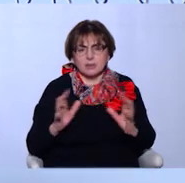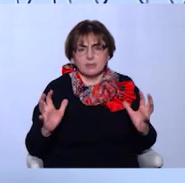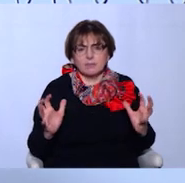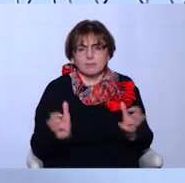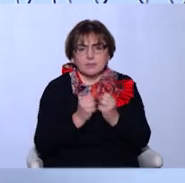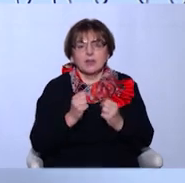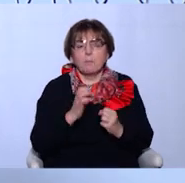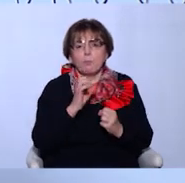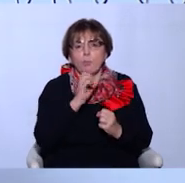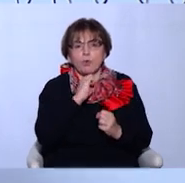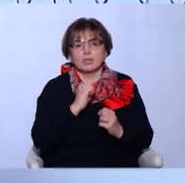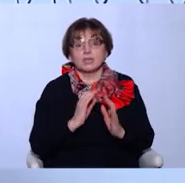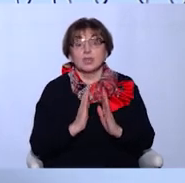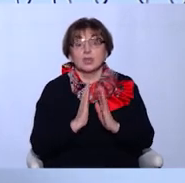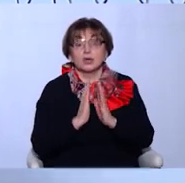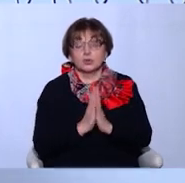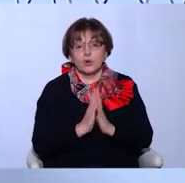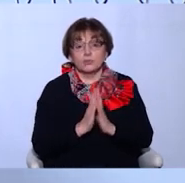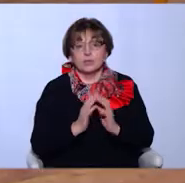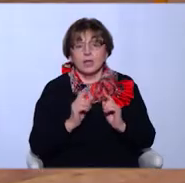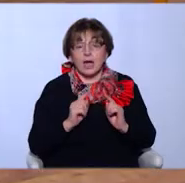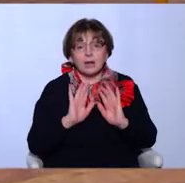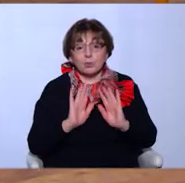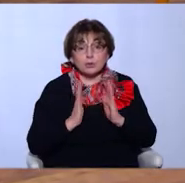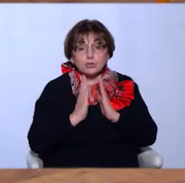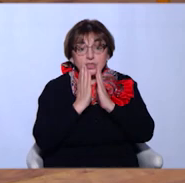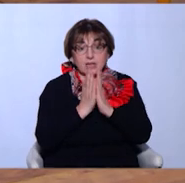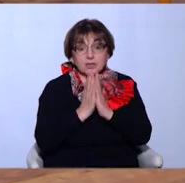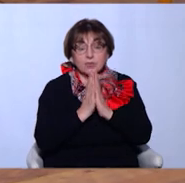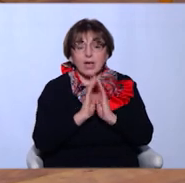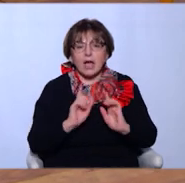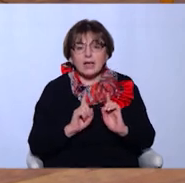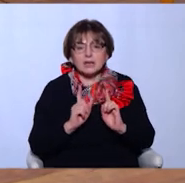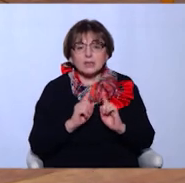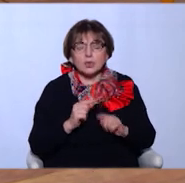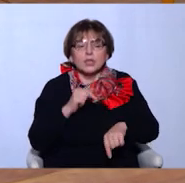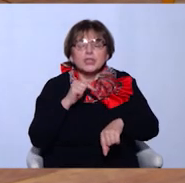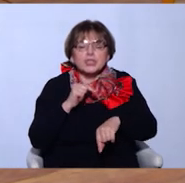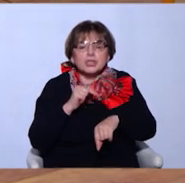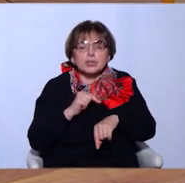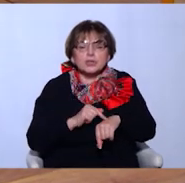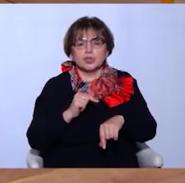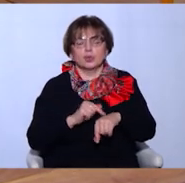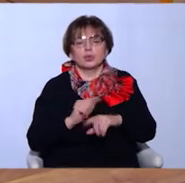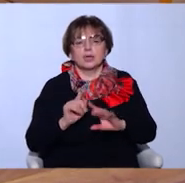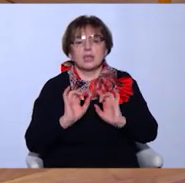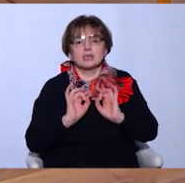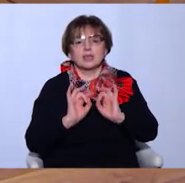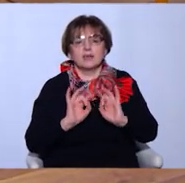კი გთხოვთ არა მხოლოდ წაიკითხოთ არამედ იგრძნოთ რას